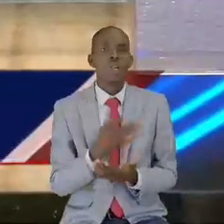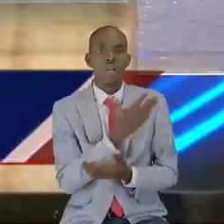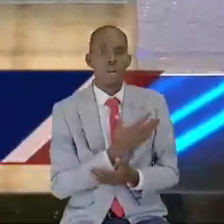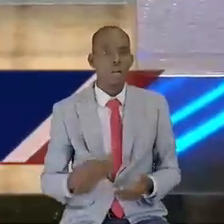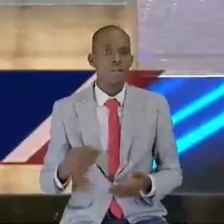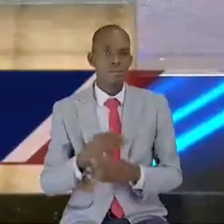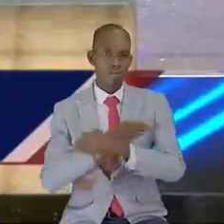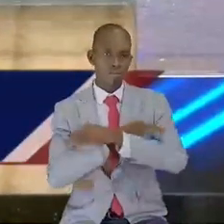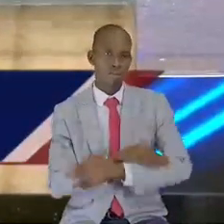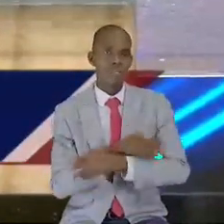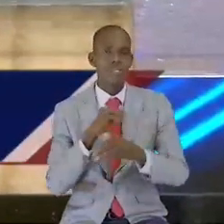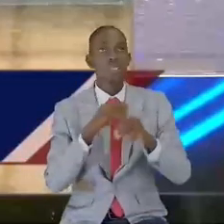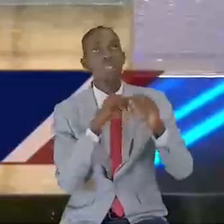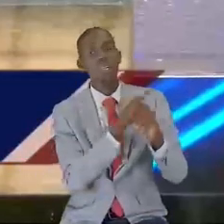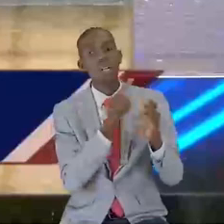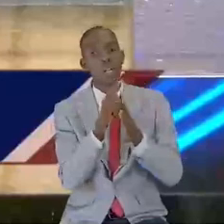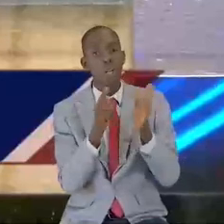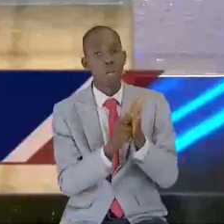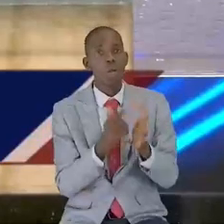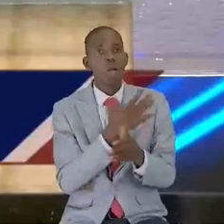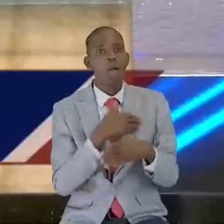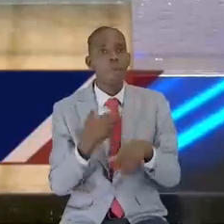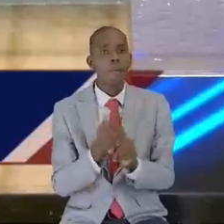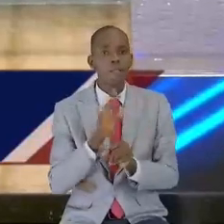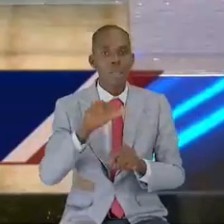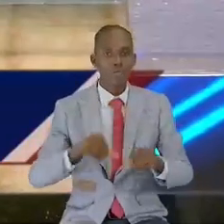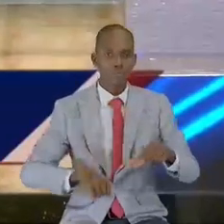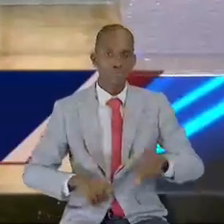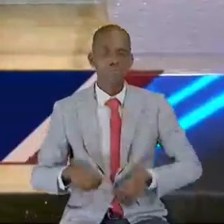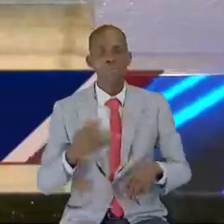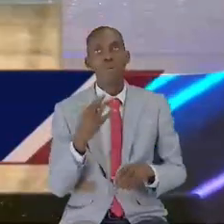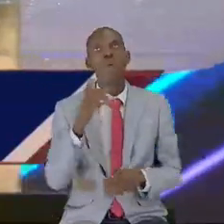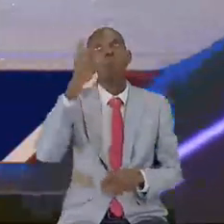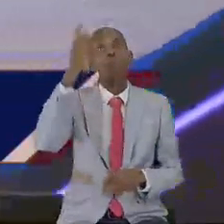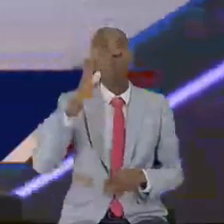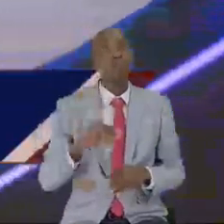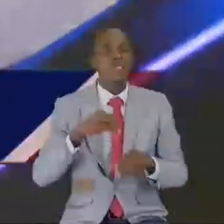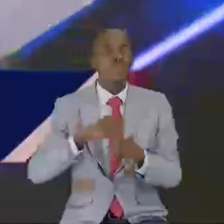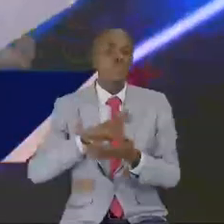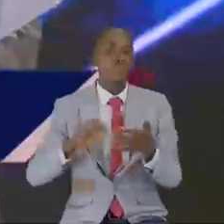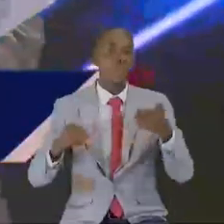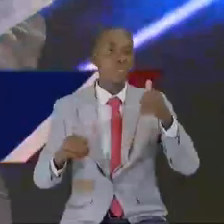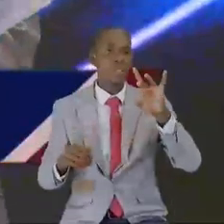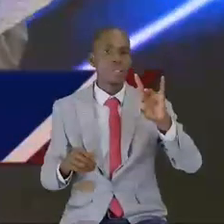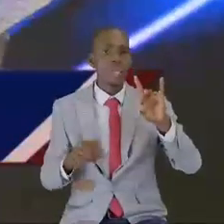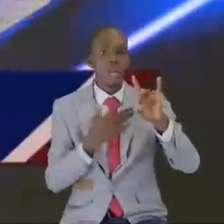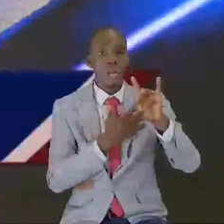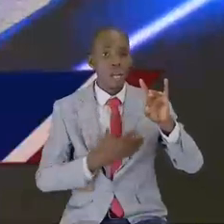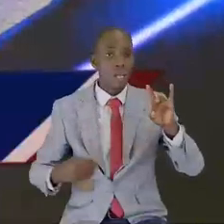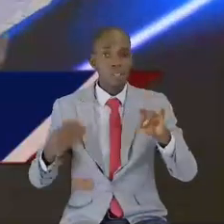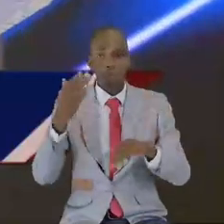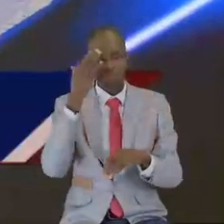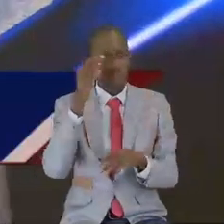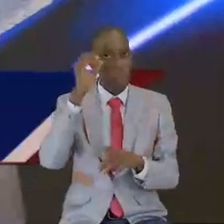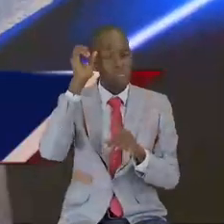sur la loi, qui te glorifie de Dieu. Verset 18. Qui connaît sa